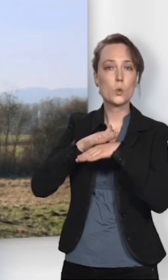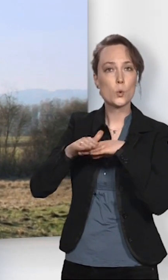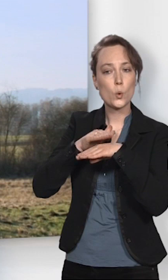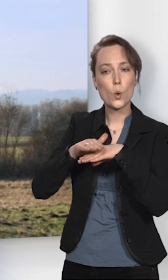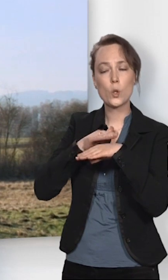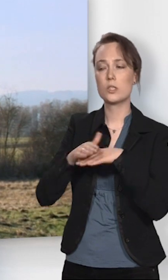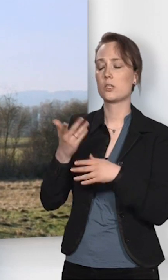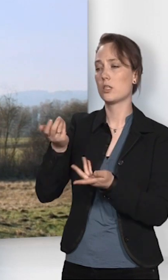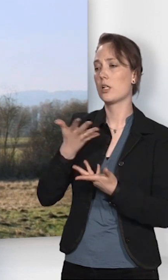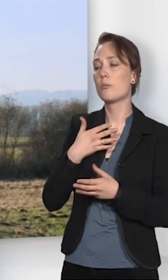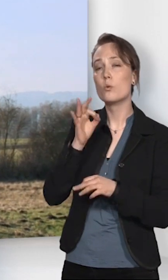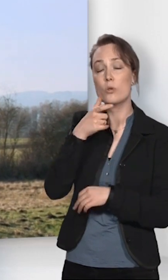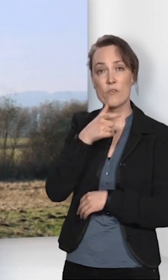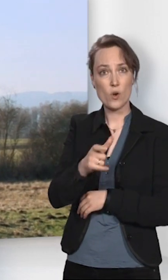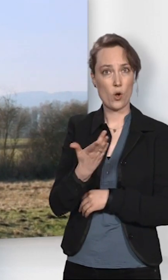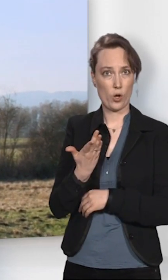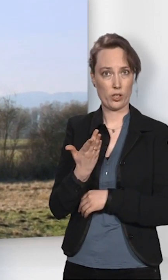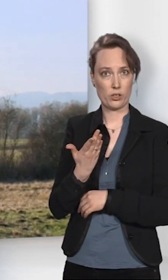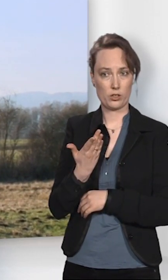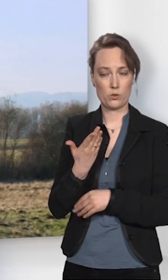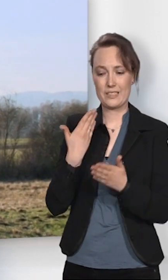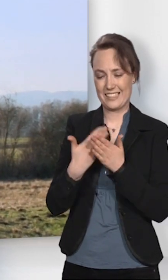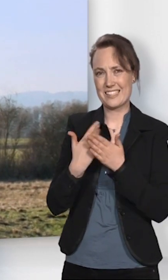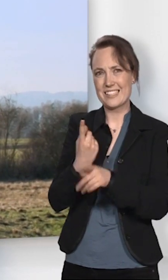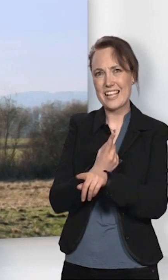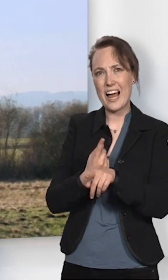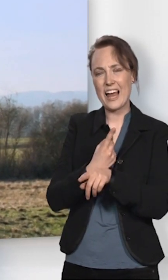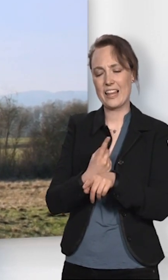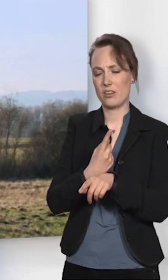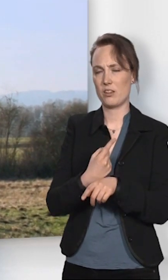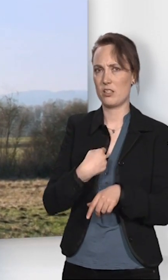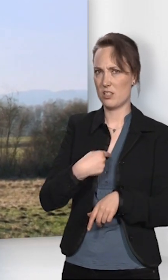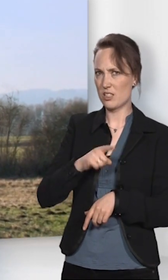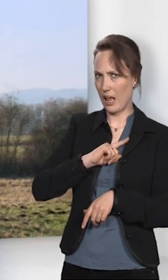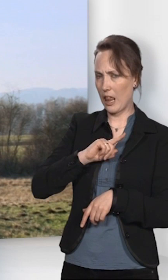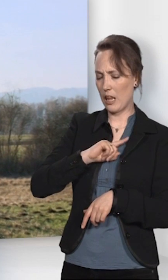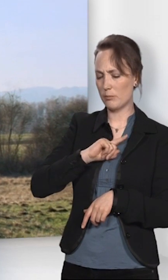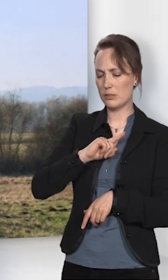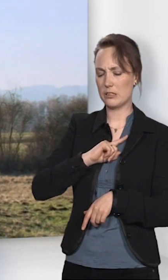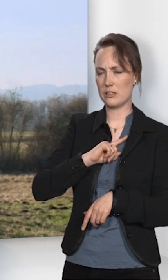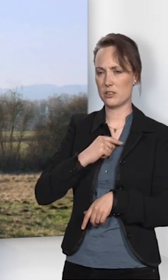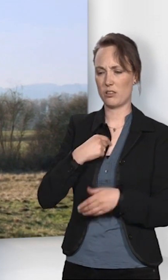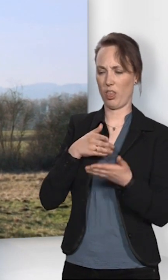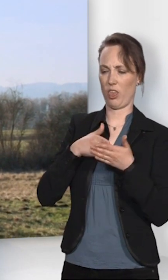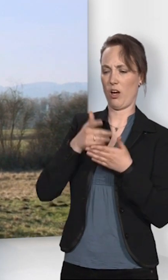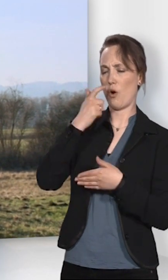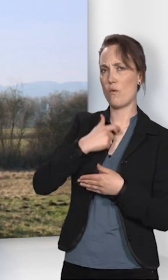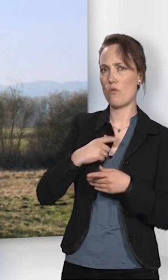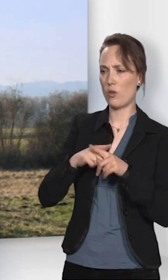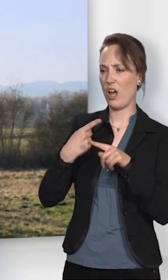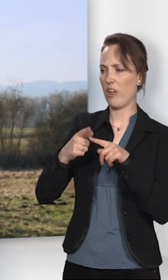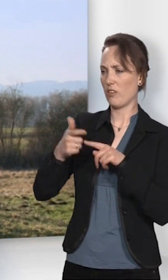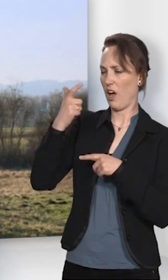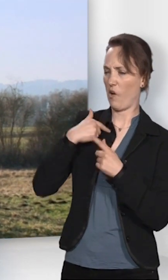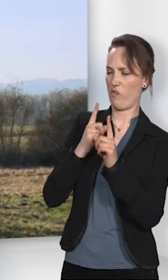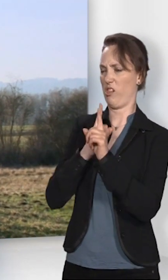wohlwollendes Wort. Gerade auch in den Zeiten, wo ich mir selbst oder wo mir andere im Weg standen, wo